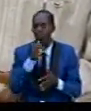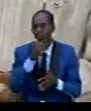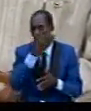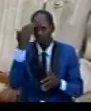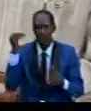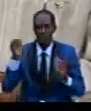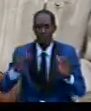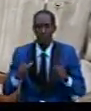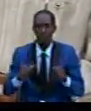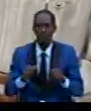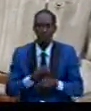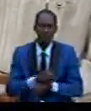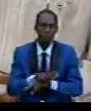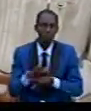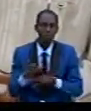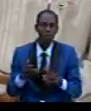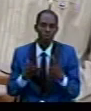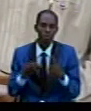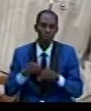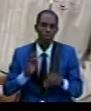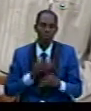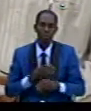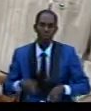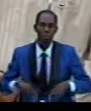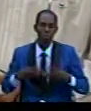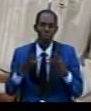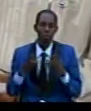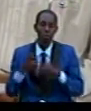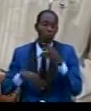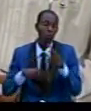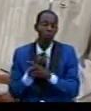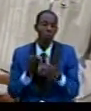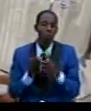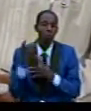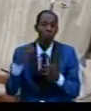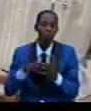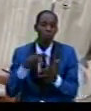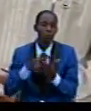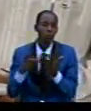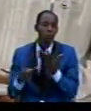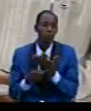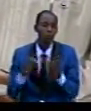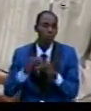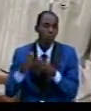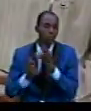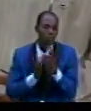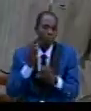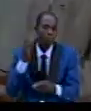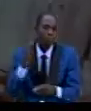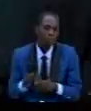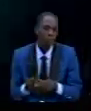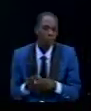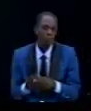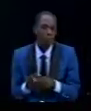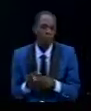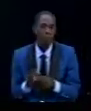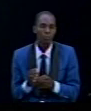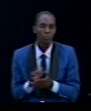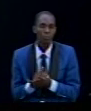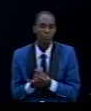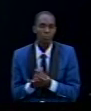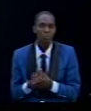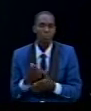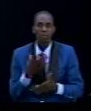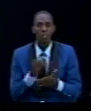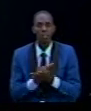world through this crusade in the name of Jesus. Prions maintenant pour l'homme de Dieu. Let us pray for the man of God. Que la puissance de Dieu repose sur lui. That the power of the